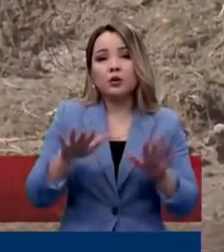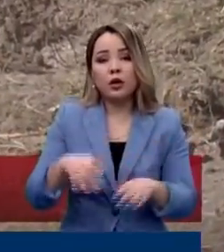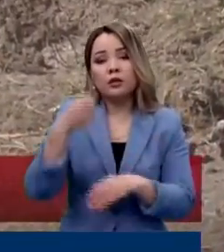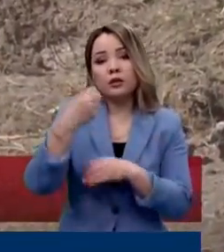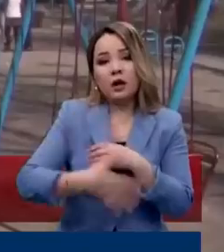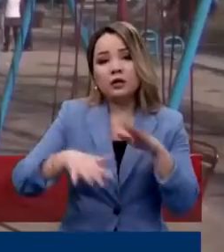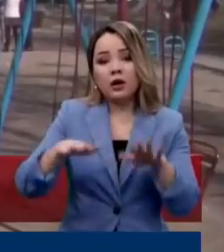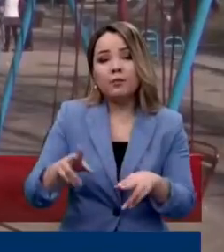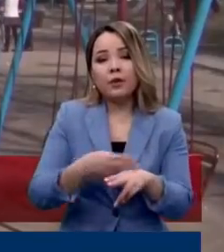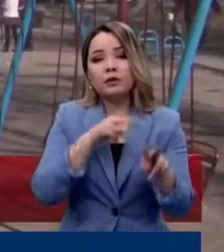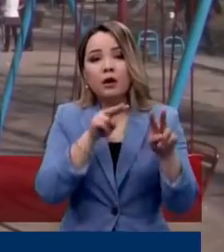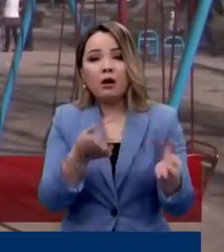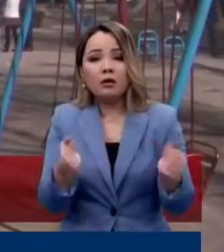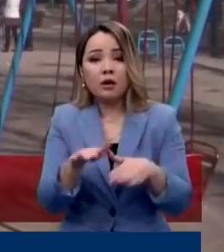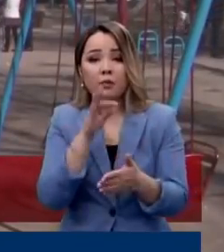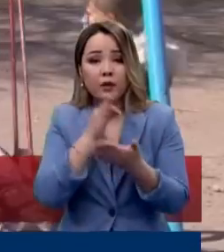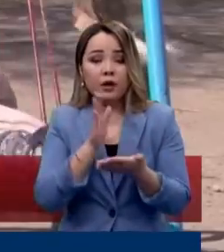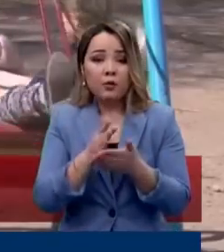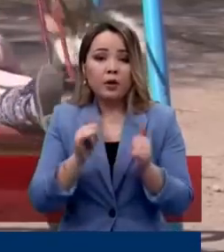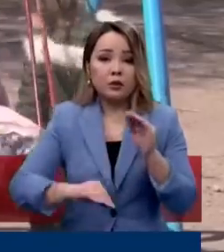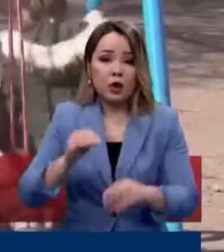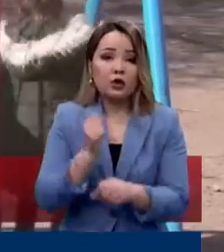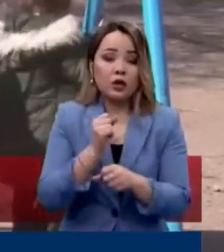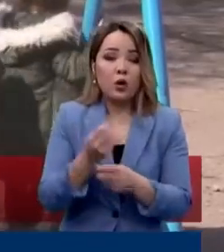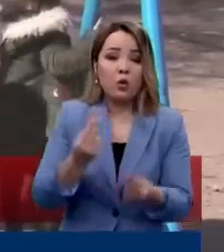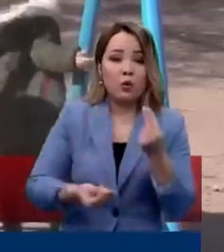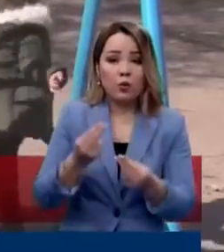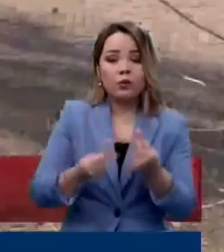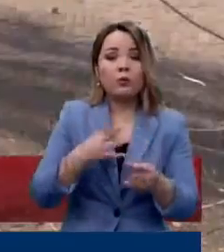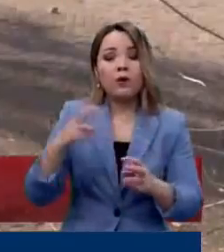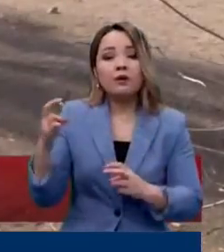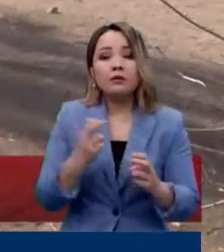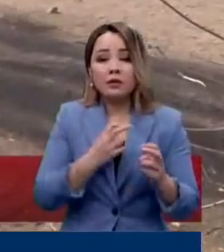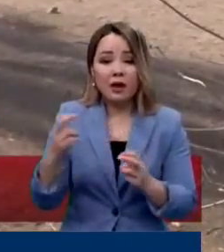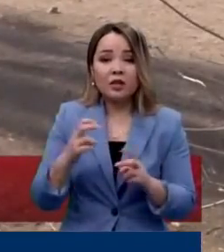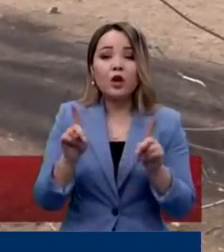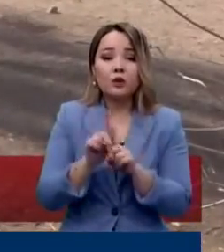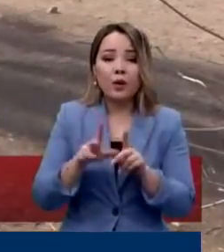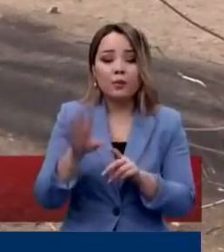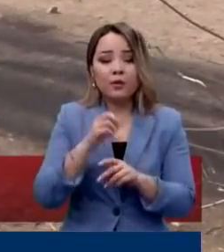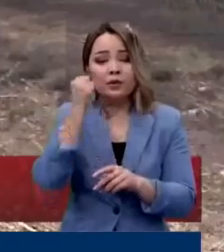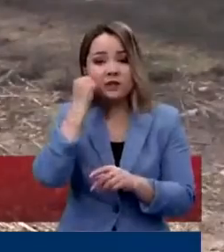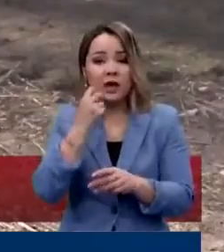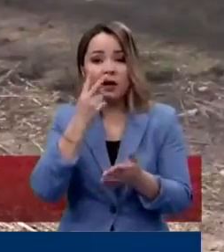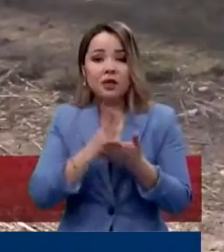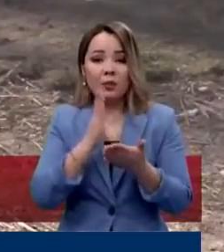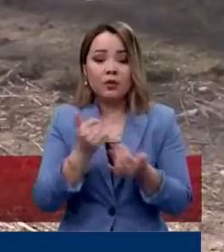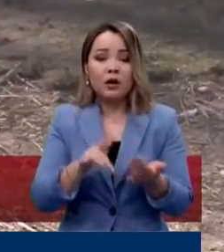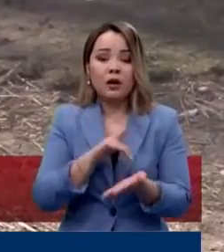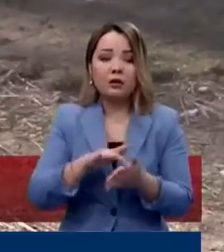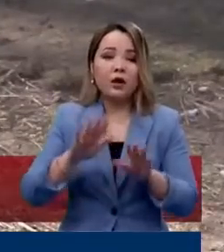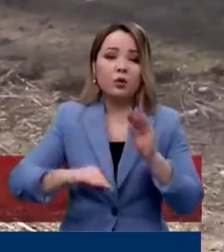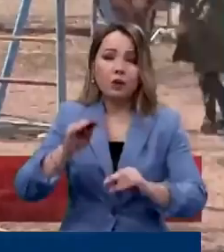ортасында тұрып қараусыз қалдық дейді. Тіпті былтыр жасалды деген ойын алаңындағы әткеншектер жарамсыз жағдайға жеткен. Ал қала билігі бұл орынға